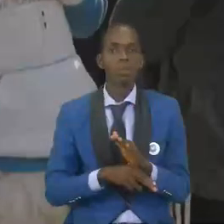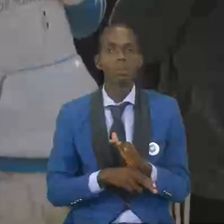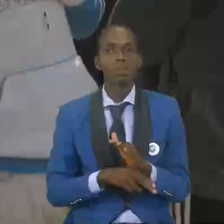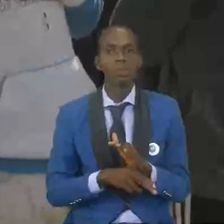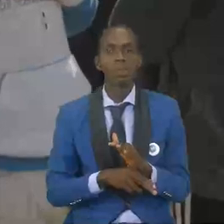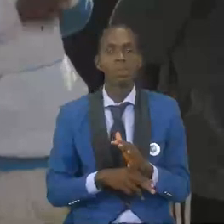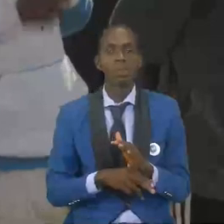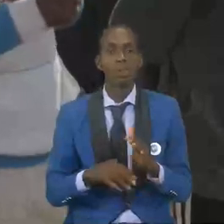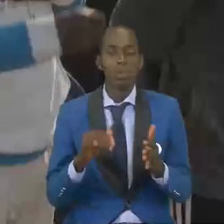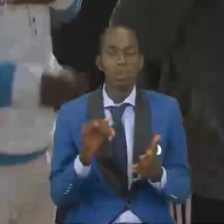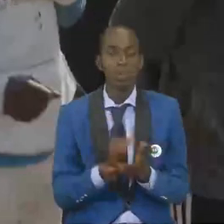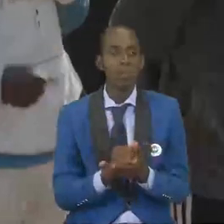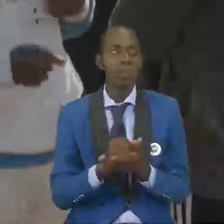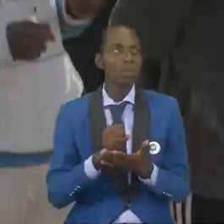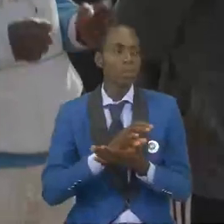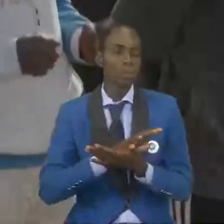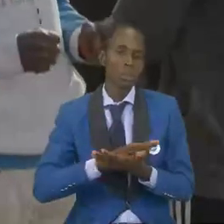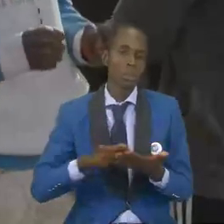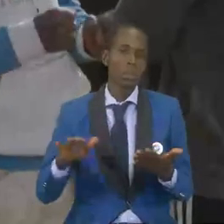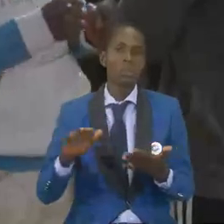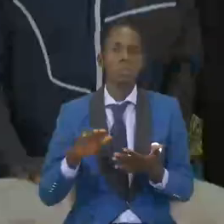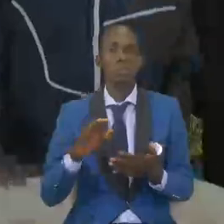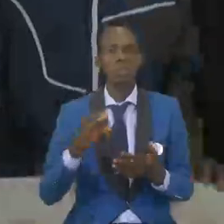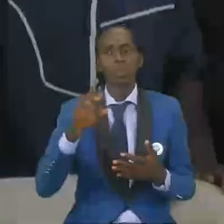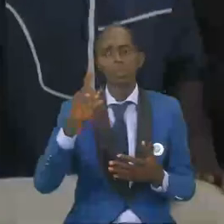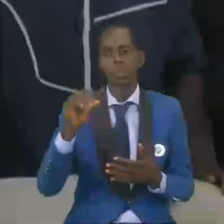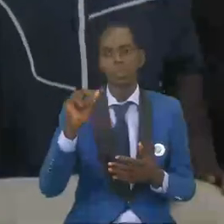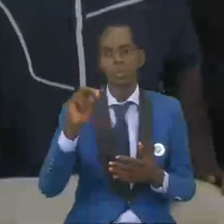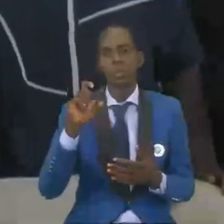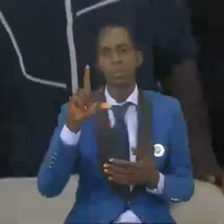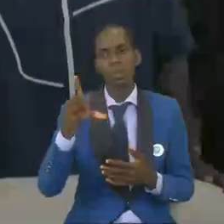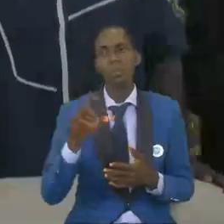cette vie de sainteté transparente,